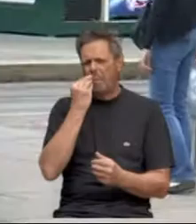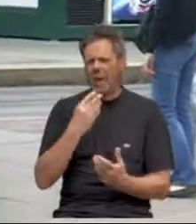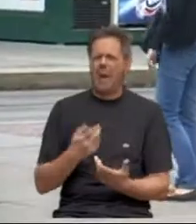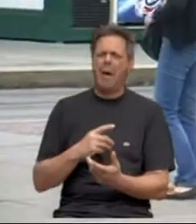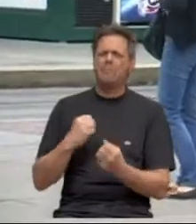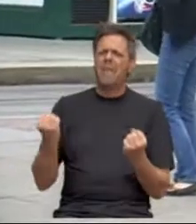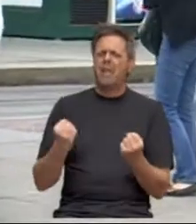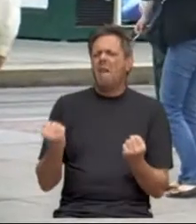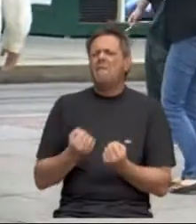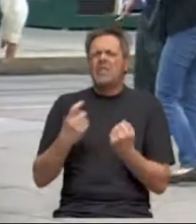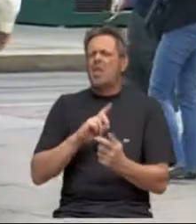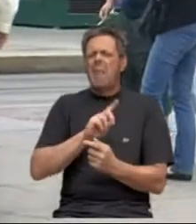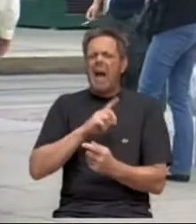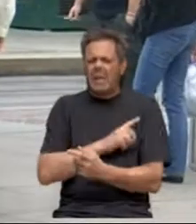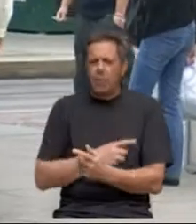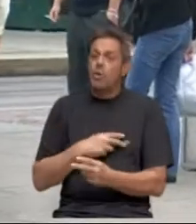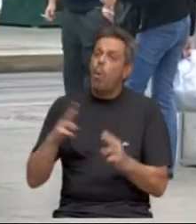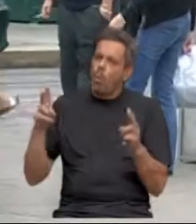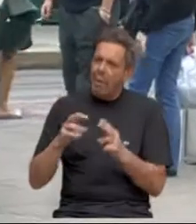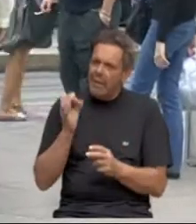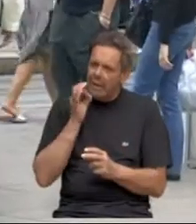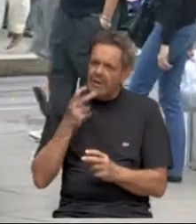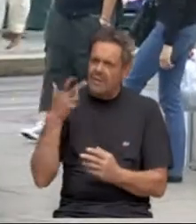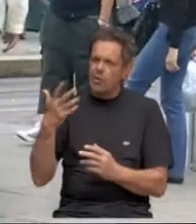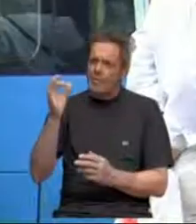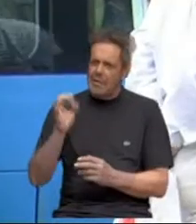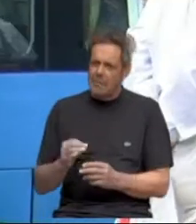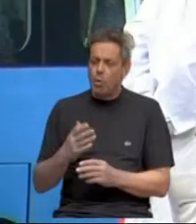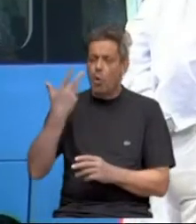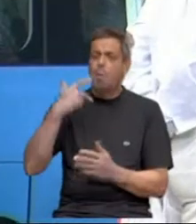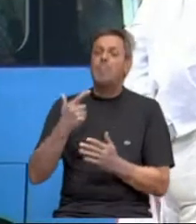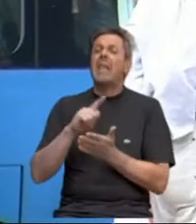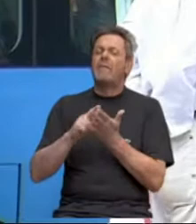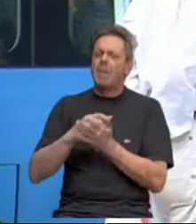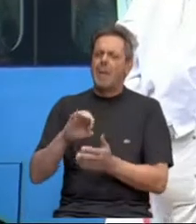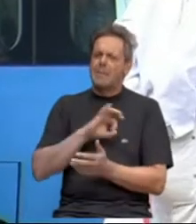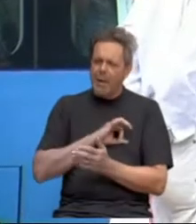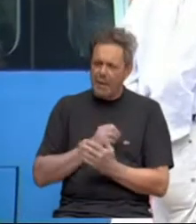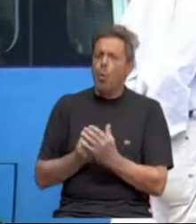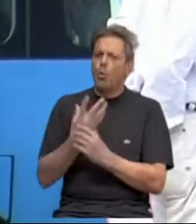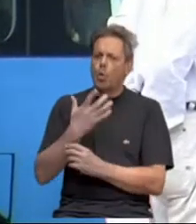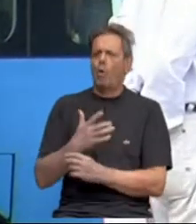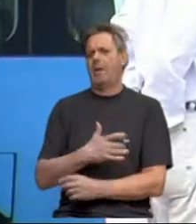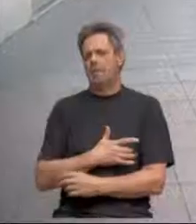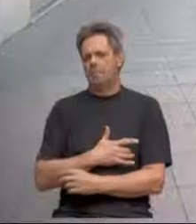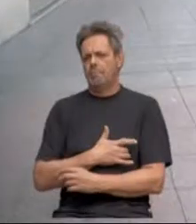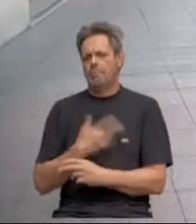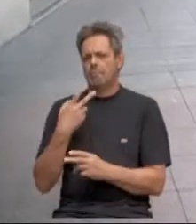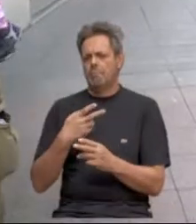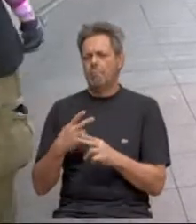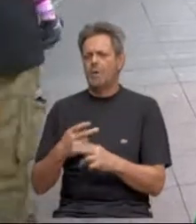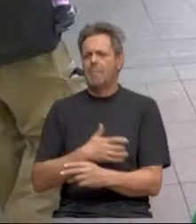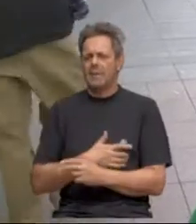fizičke neaktivnosti mogu umanjiti rizik za čak 80% prijevremenih smrti uzrokovanih bolestima srca i krvnih žila.